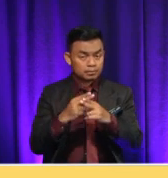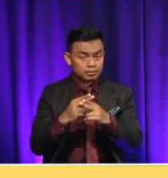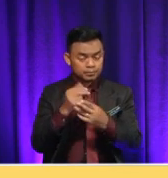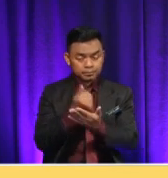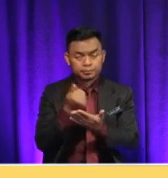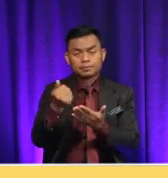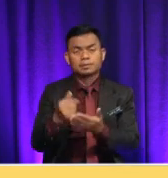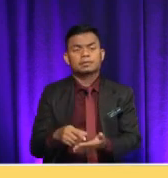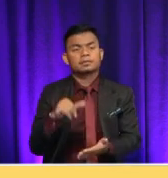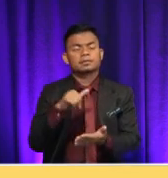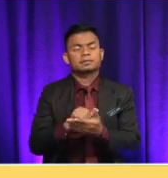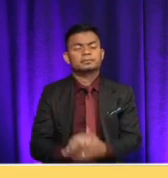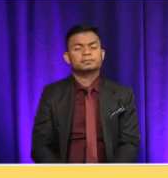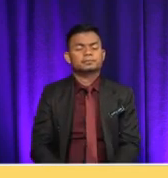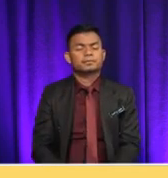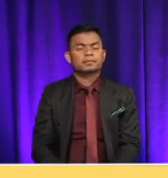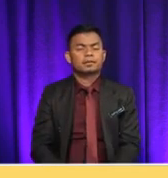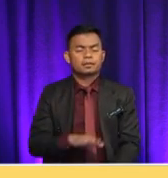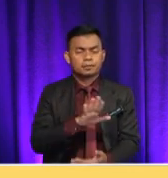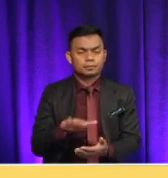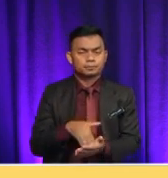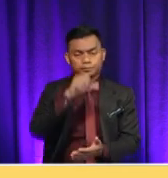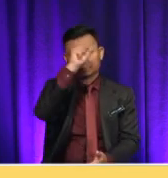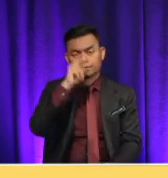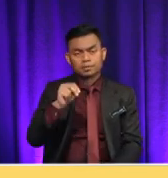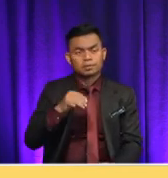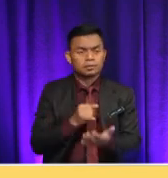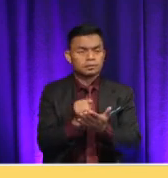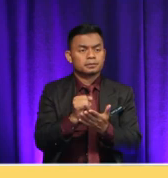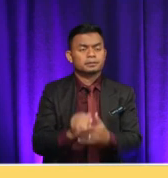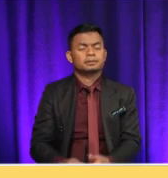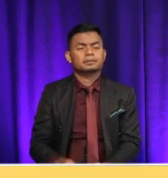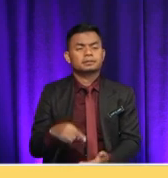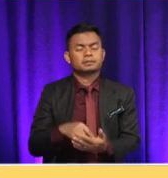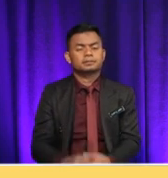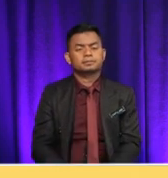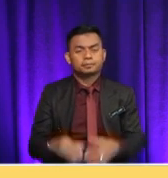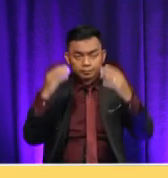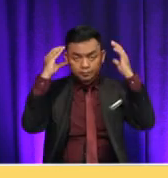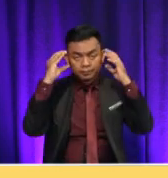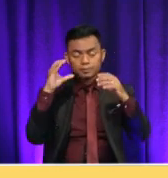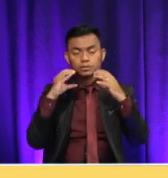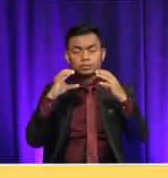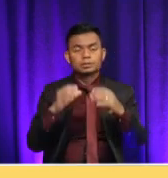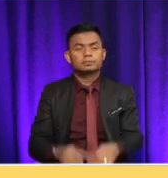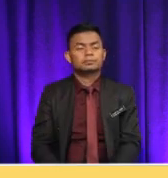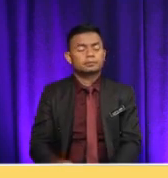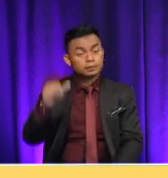soal dan jenis bahagian di surga itu kamu ingat simbol oke Ada